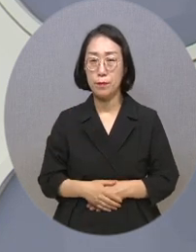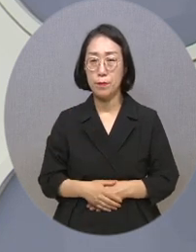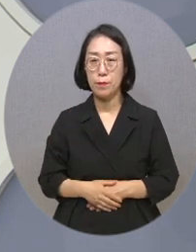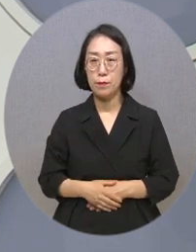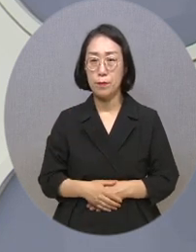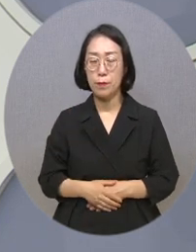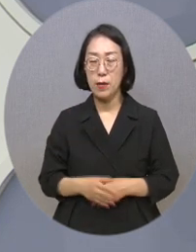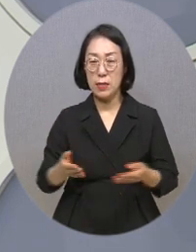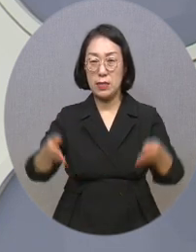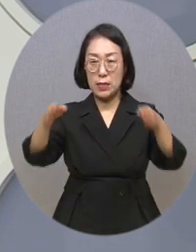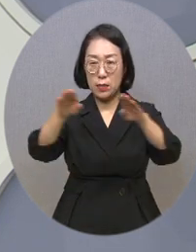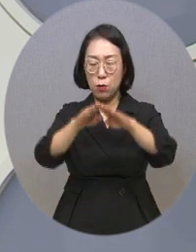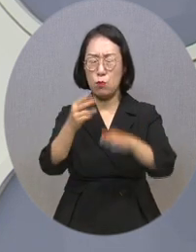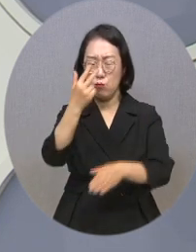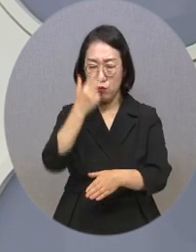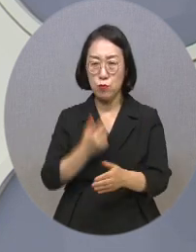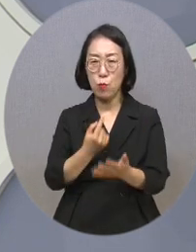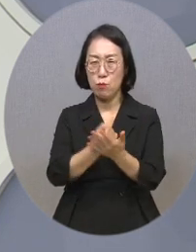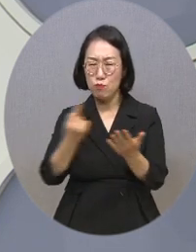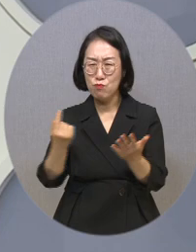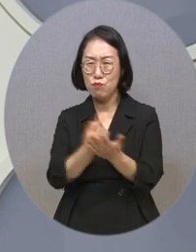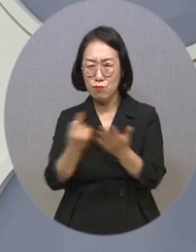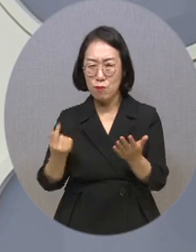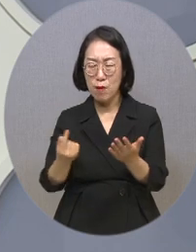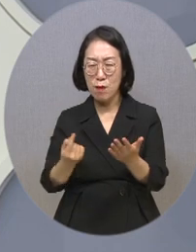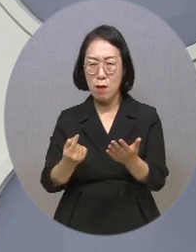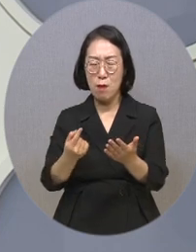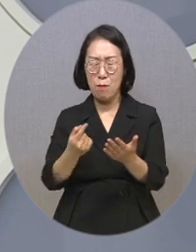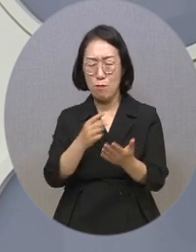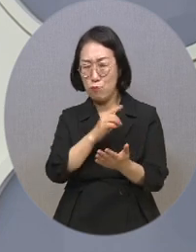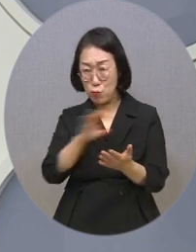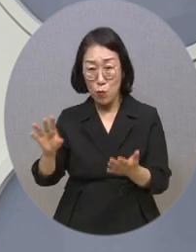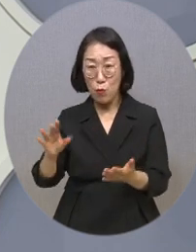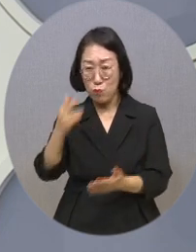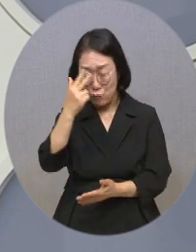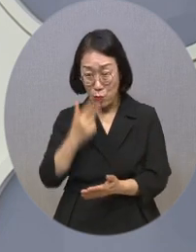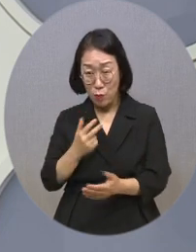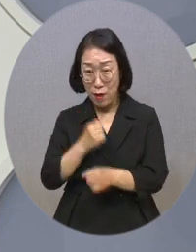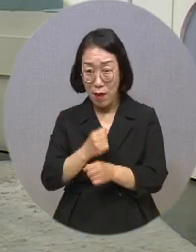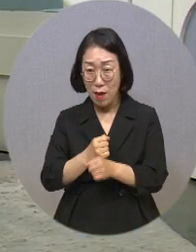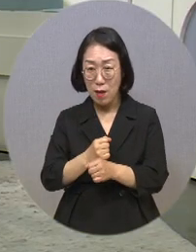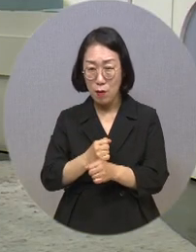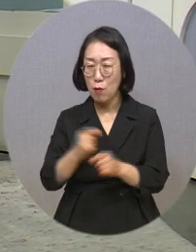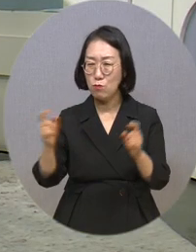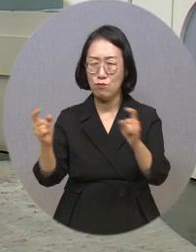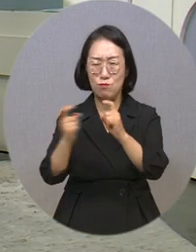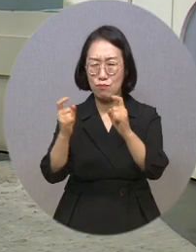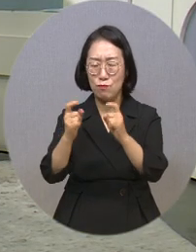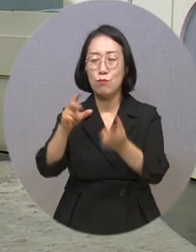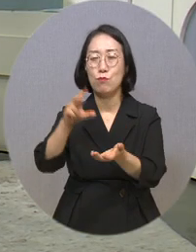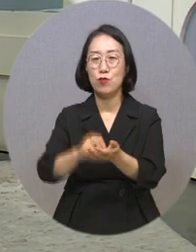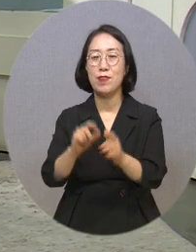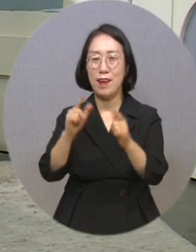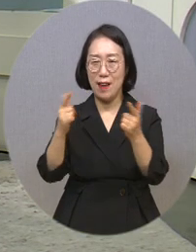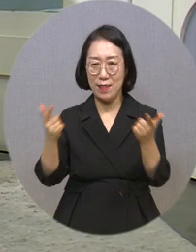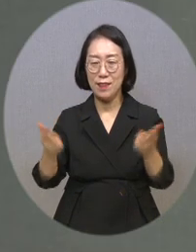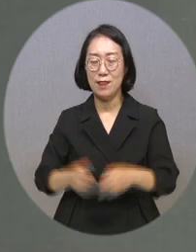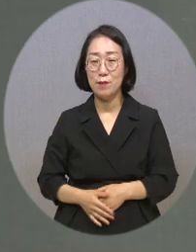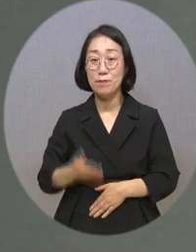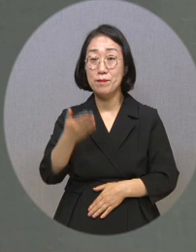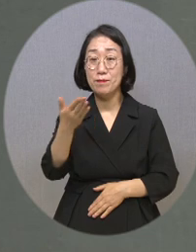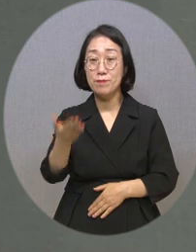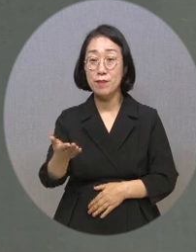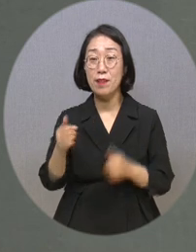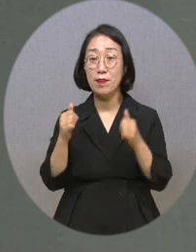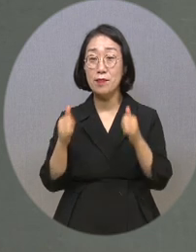불필요하게 탈시설로 다투는 거는 좀 없었으면 하는 생각이 많이 있습니다. 네. 법관 생활은